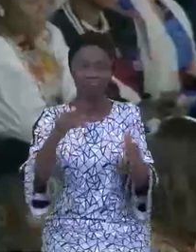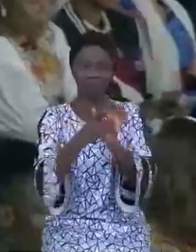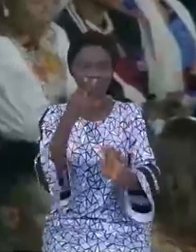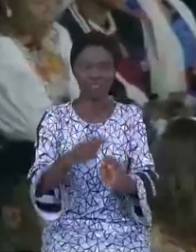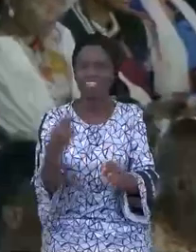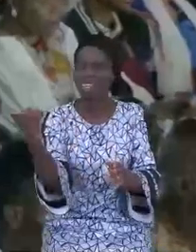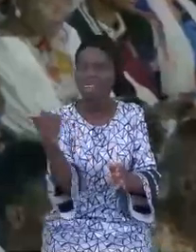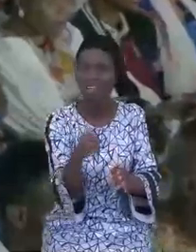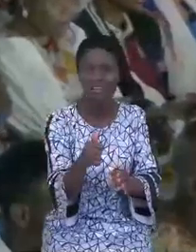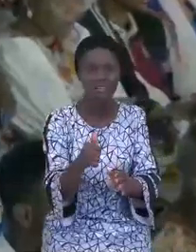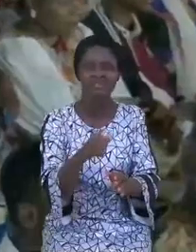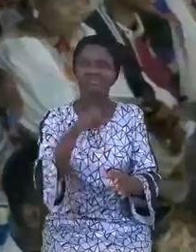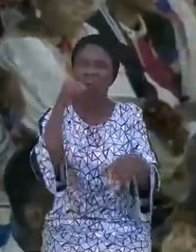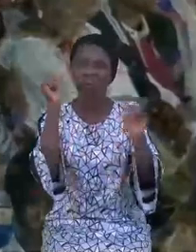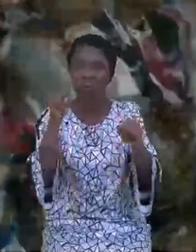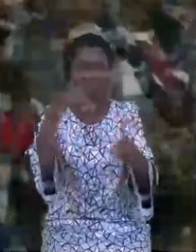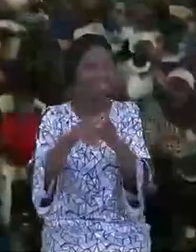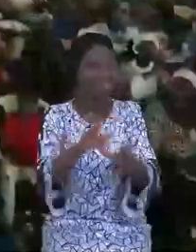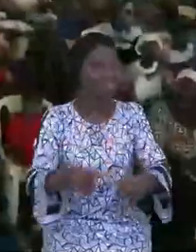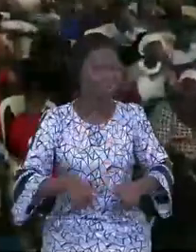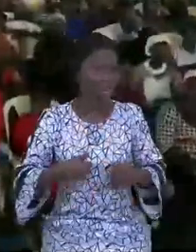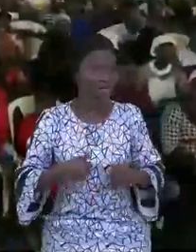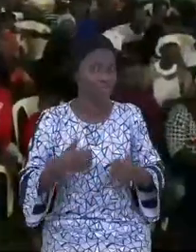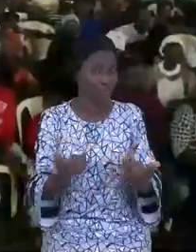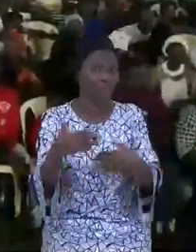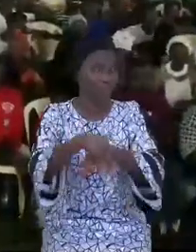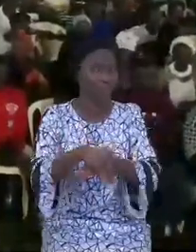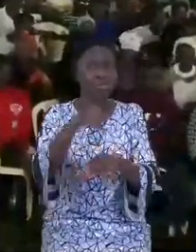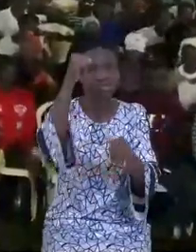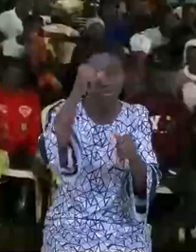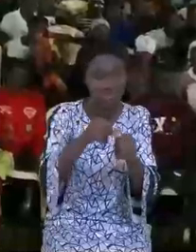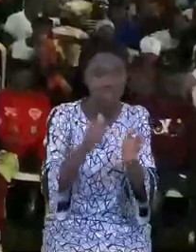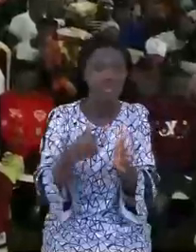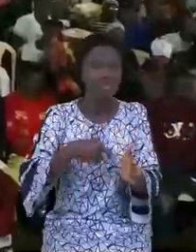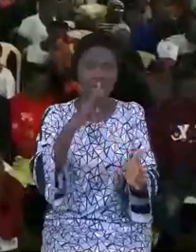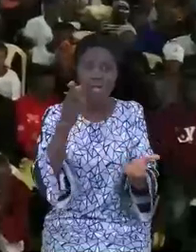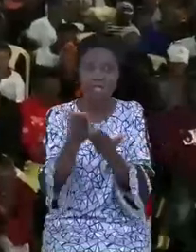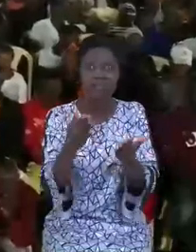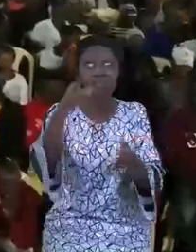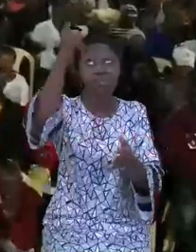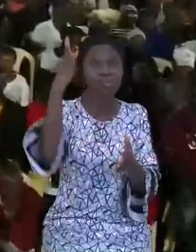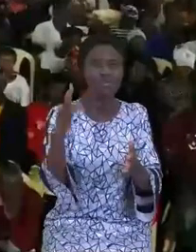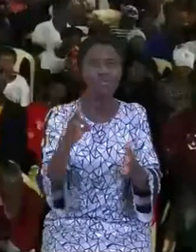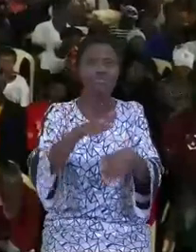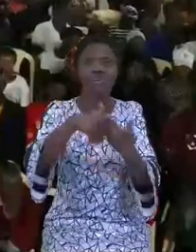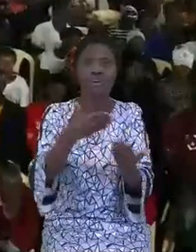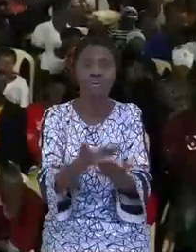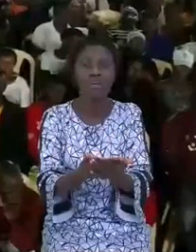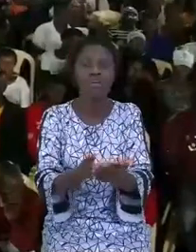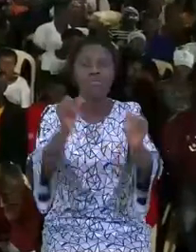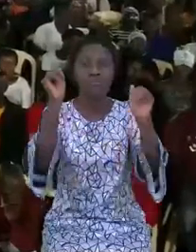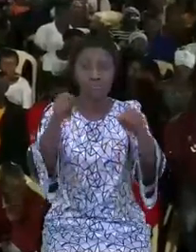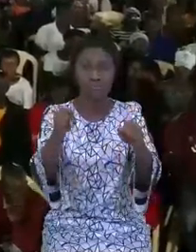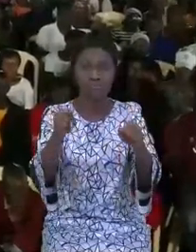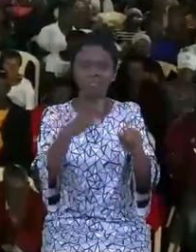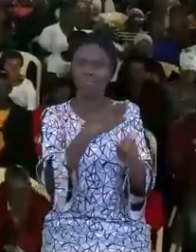vie, rappelez-vous. Nous servons le Dieu de toute possibilité. Ainsi donc, tout ce qui dit, lève-toi